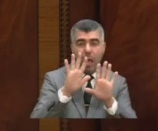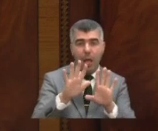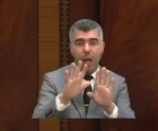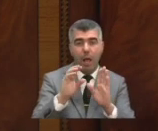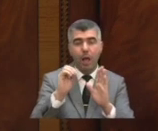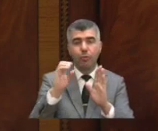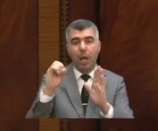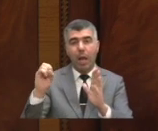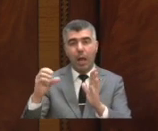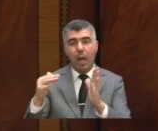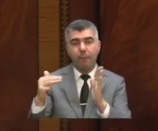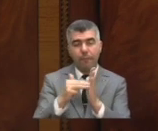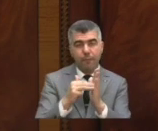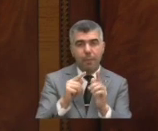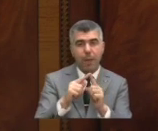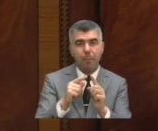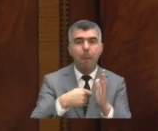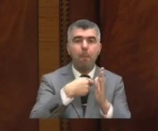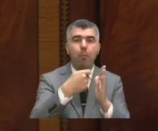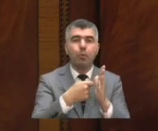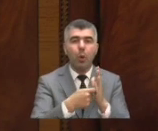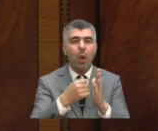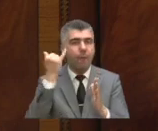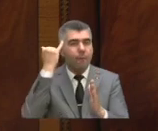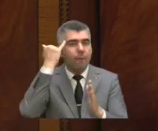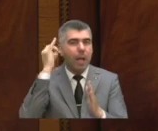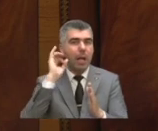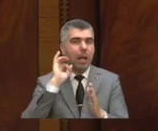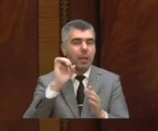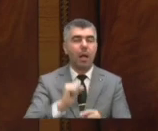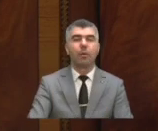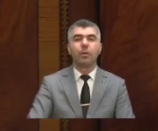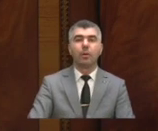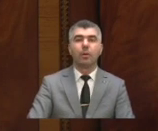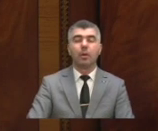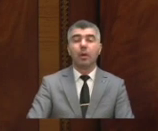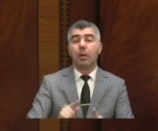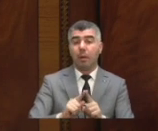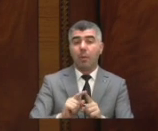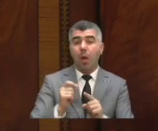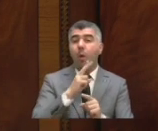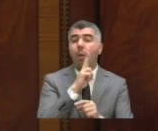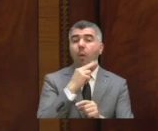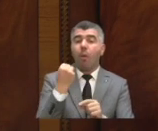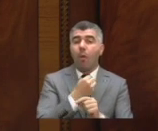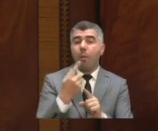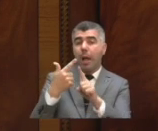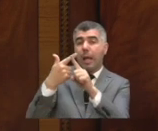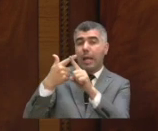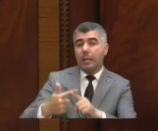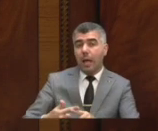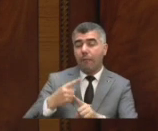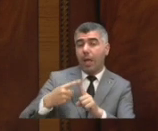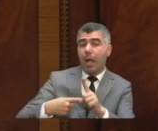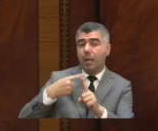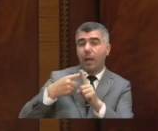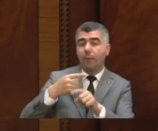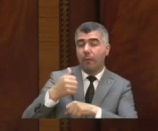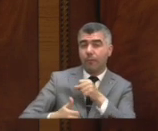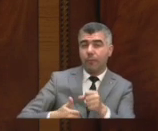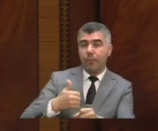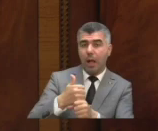حامل المشاريع خلال سنه 2023 فقد خصصت له الحكومه غلافا ماليا سنويا